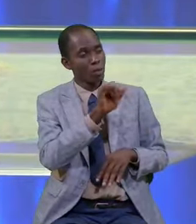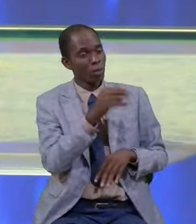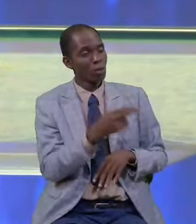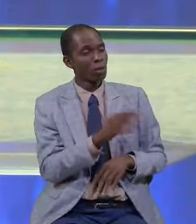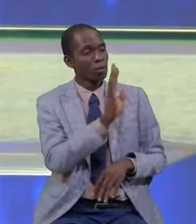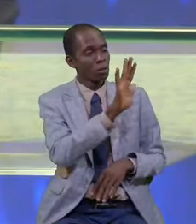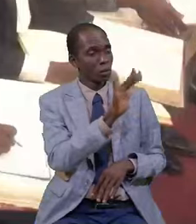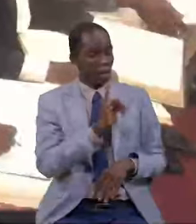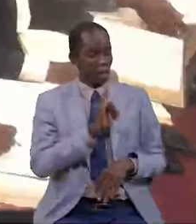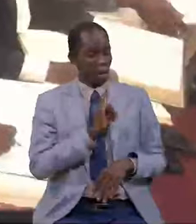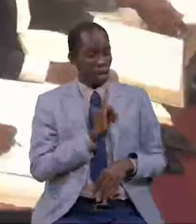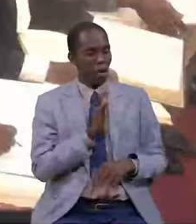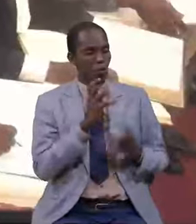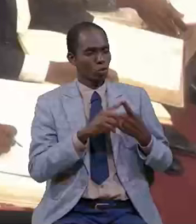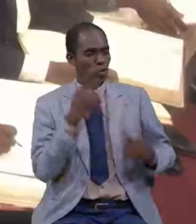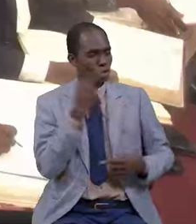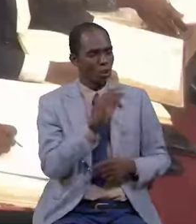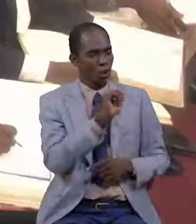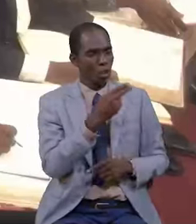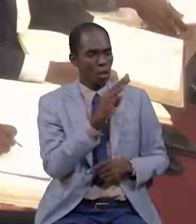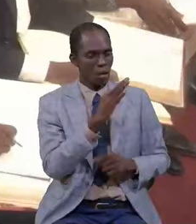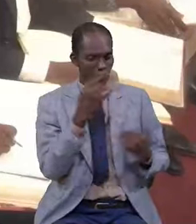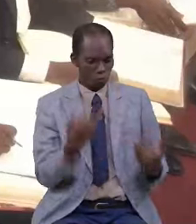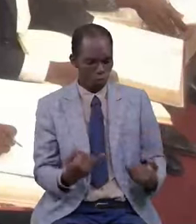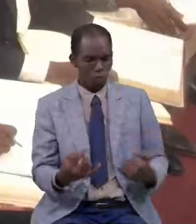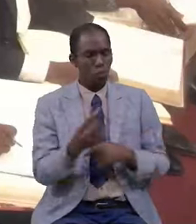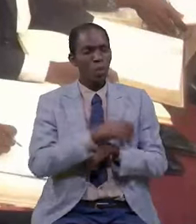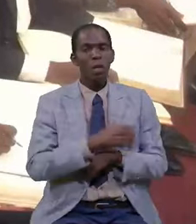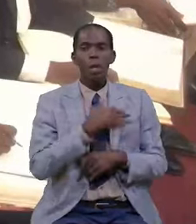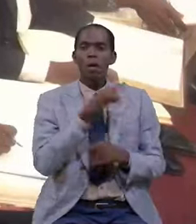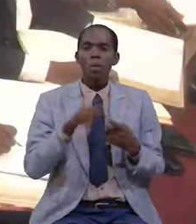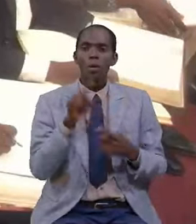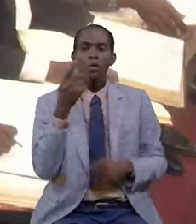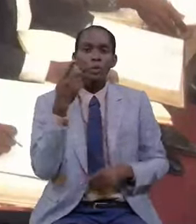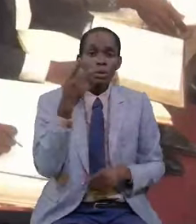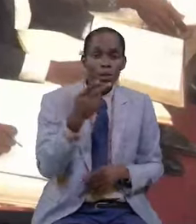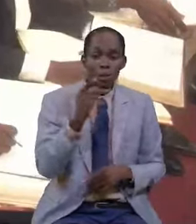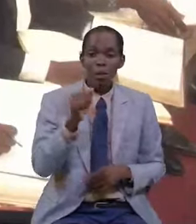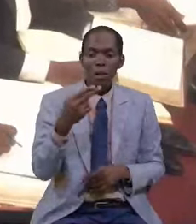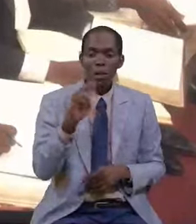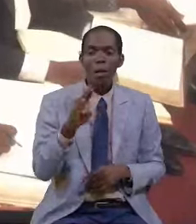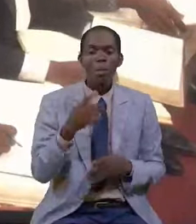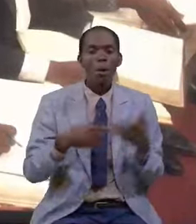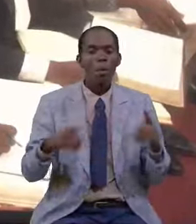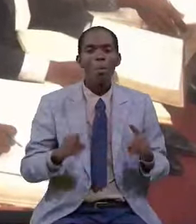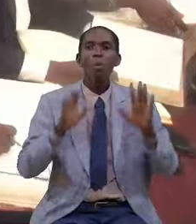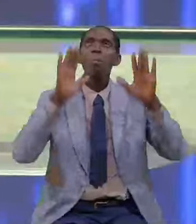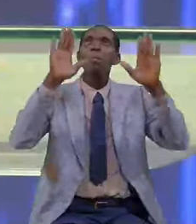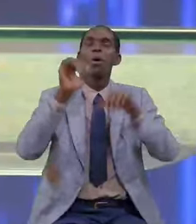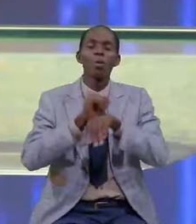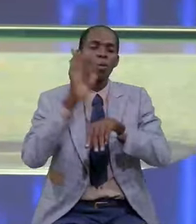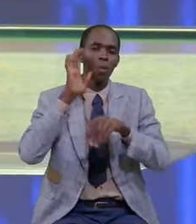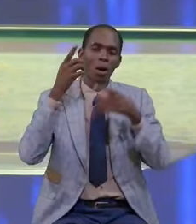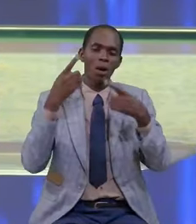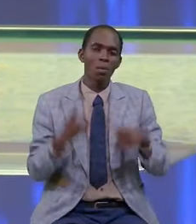vais voir Akab ce jour. Et lorsque vous verrez Akab, le miracle va se produire. Et puis, voyez